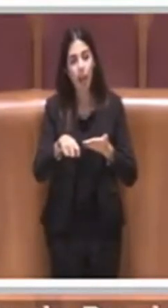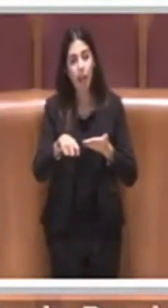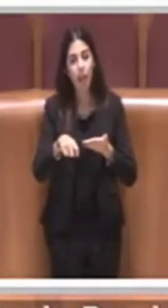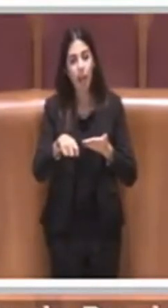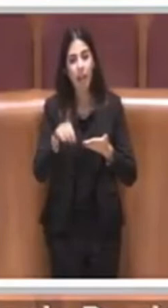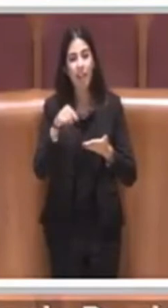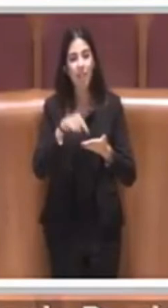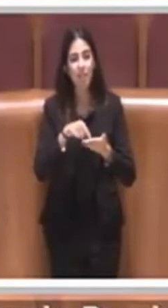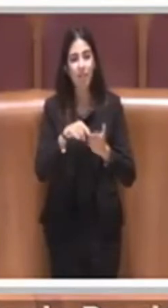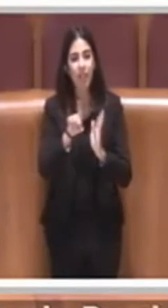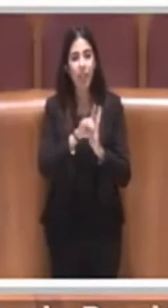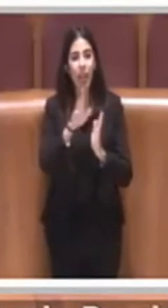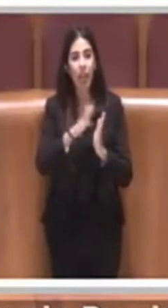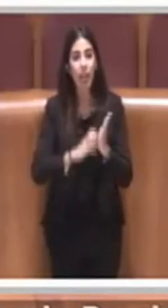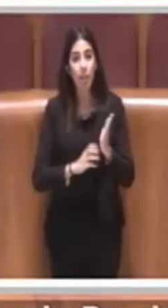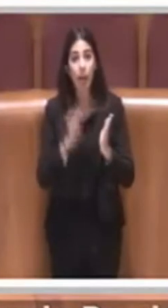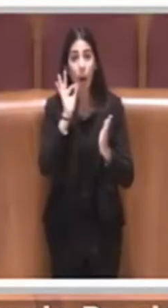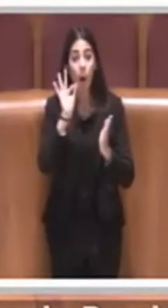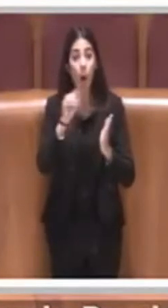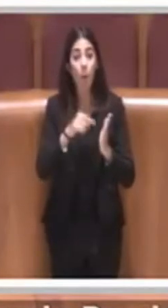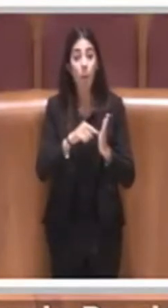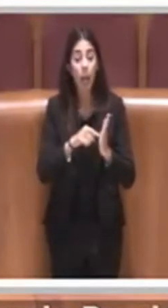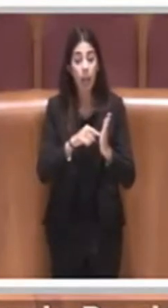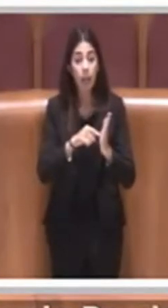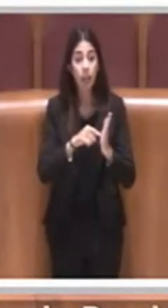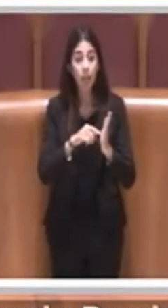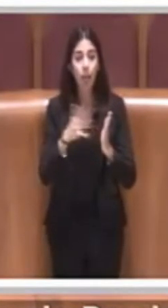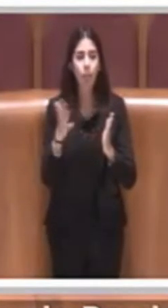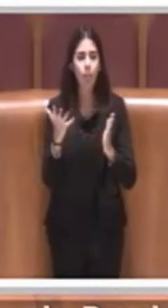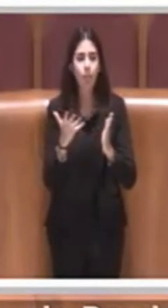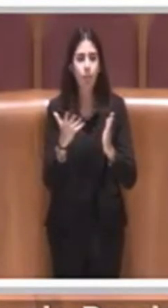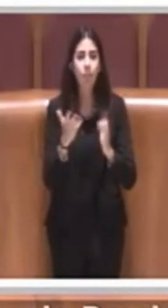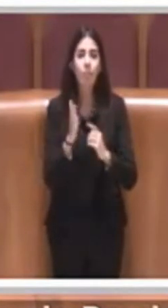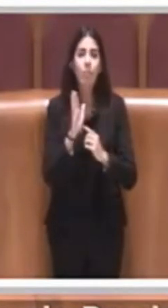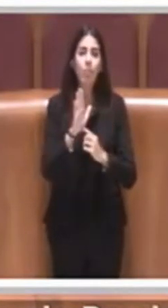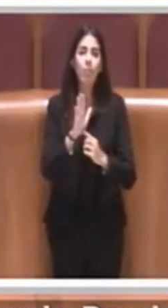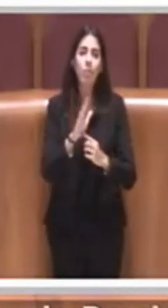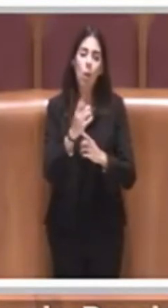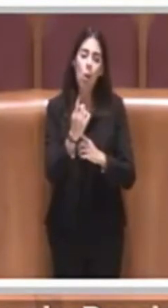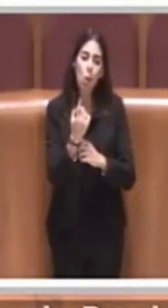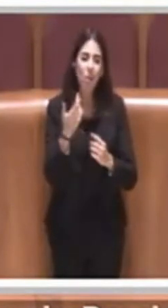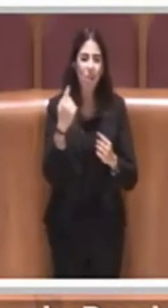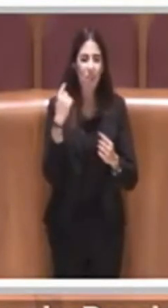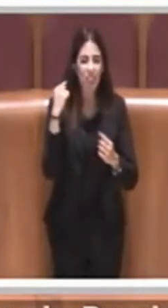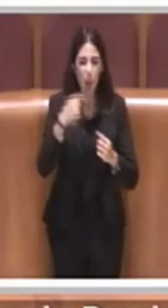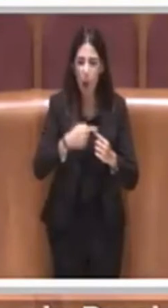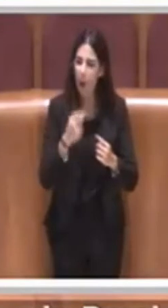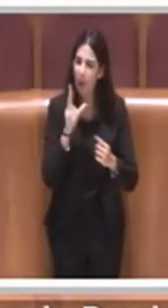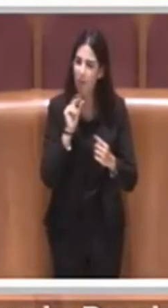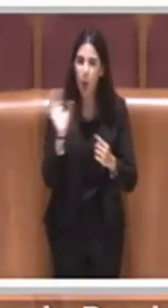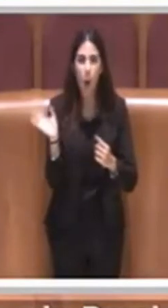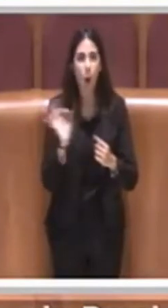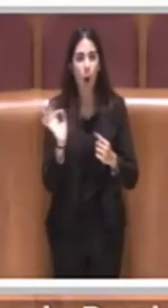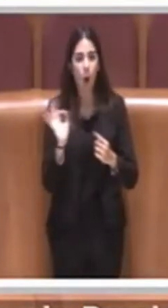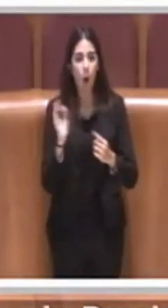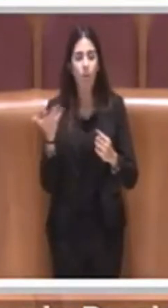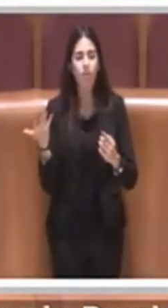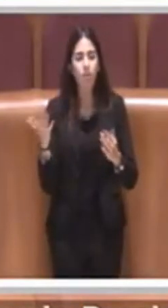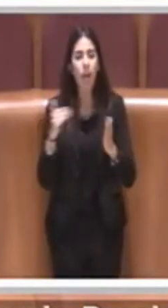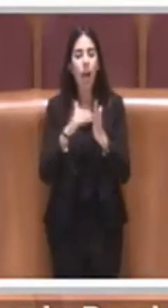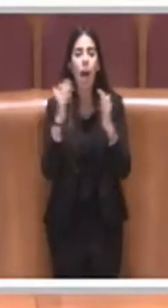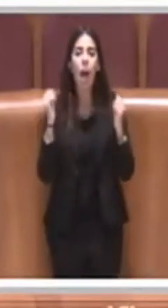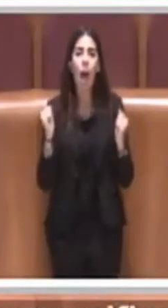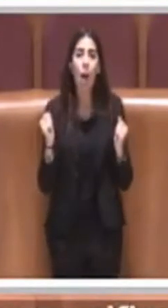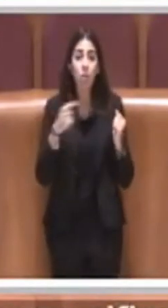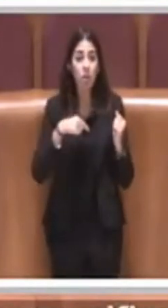questa delibera è far emergere qualcosa che fino adesso è rimasto sommerso. L'housing infatti è sempre, cioè non ce lo